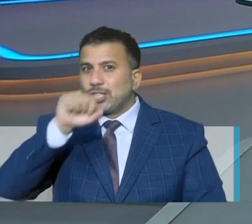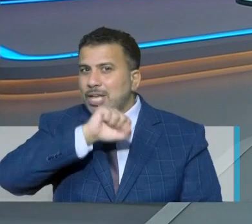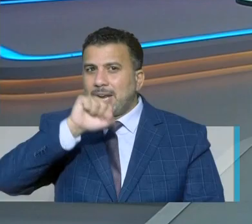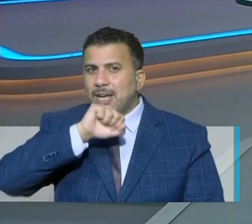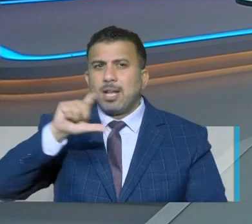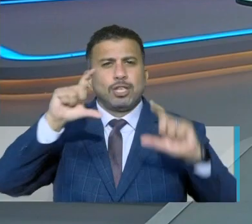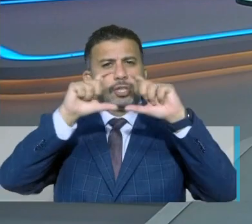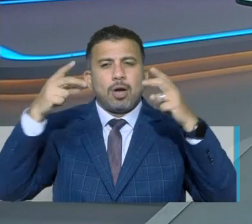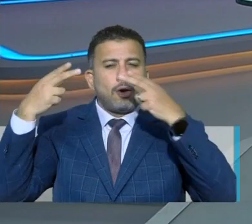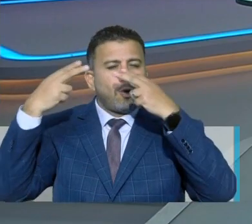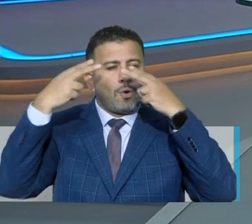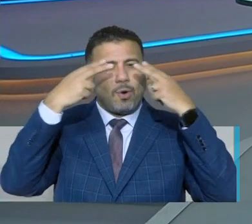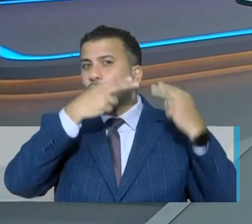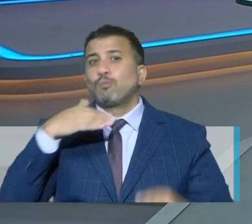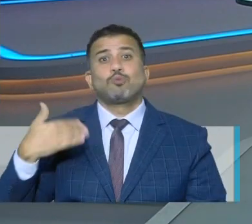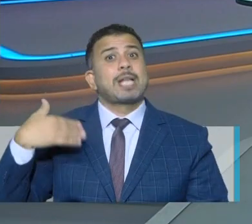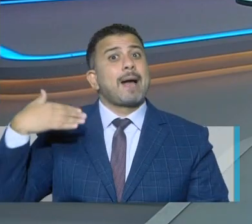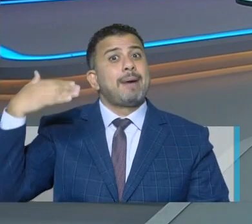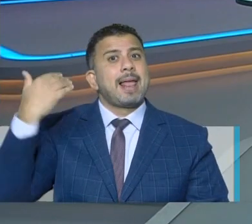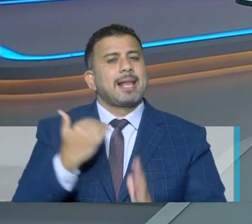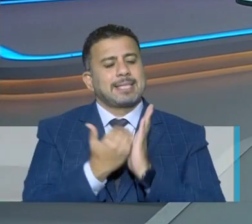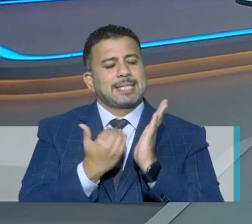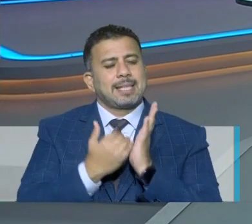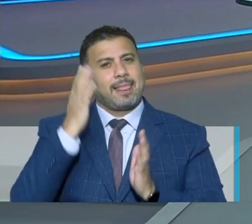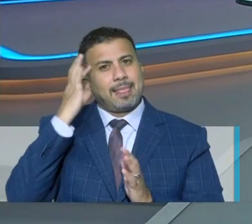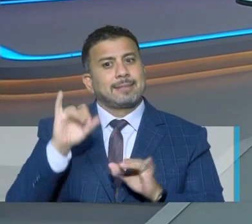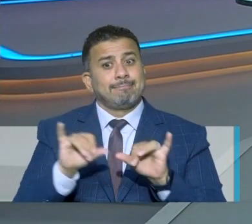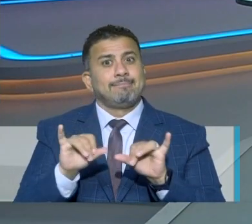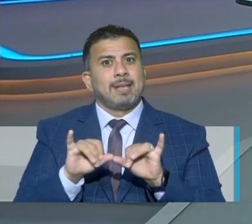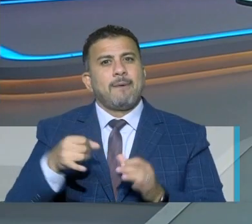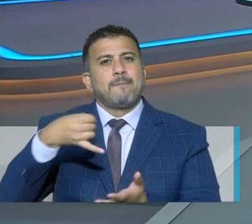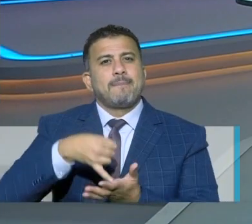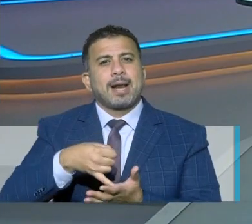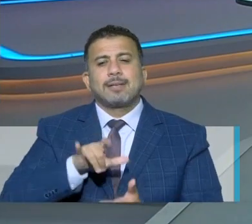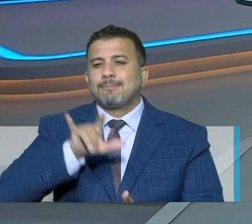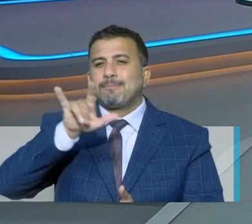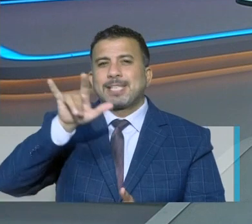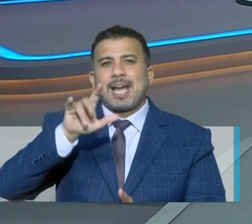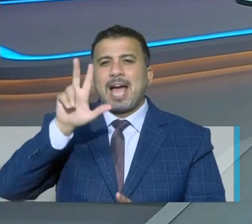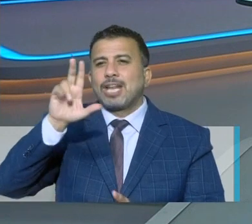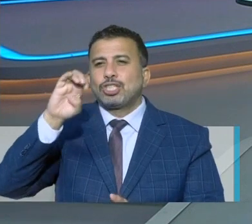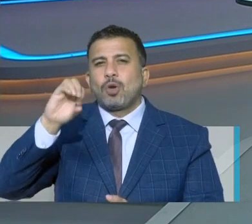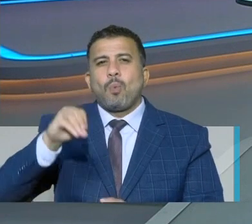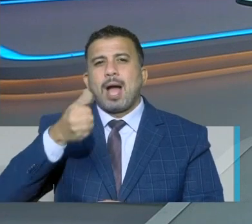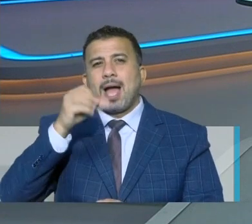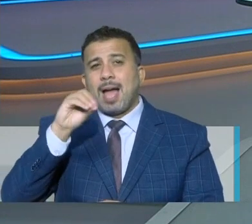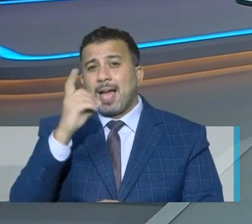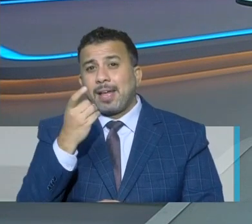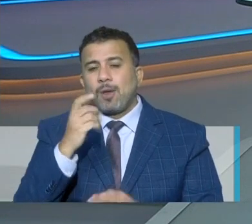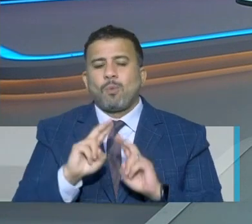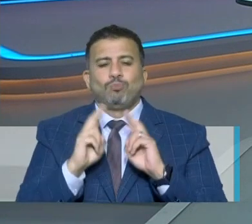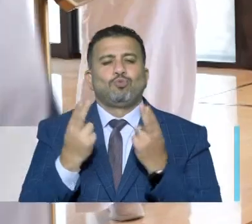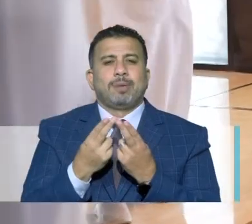تحت شعار رؤيه مستقبليه للاقتصادات الذكيه وذلك في مركز ال جواهر للمناسبات والمؤتمرات